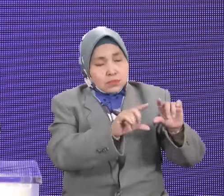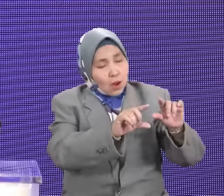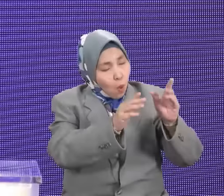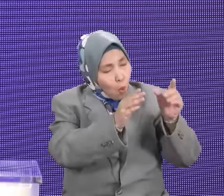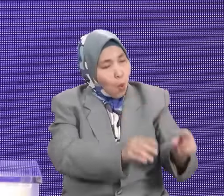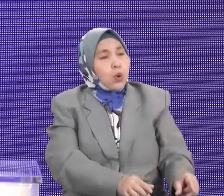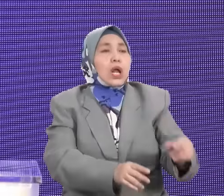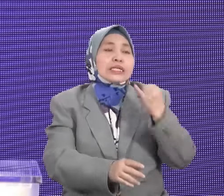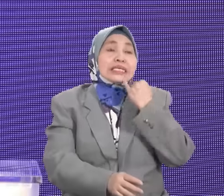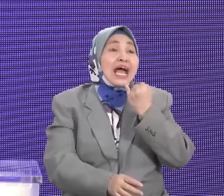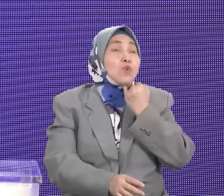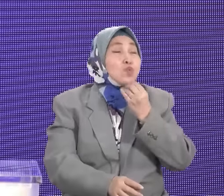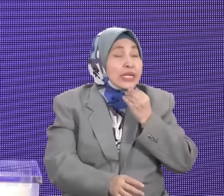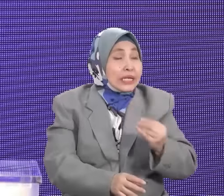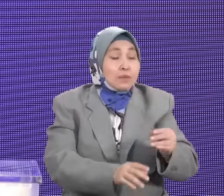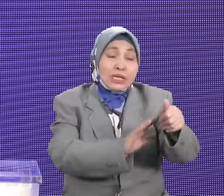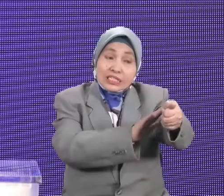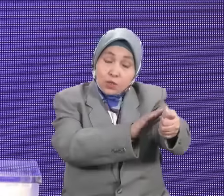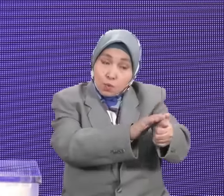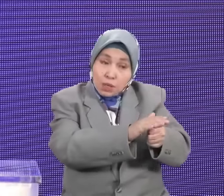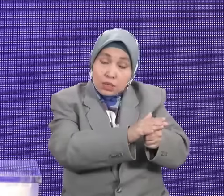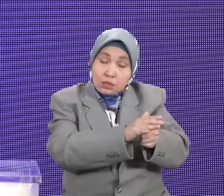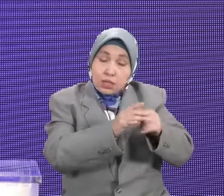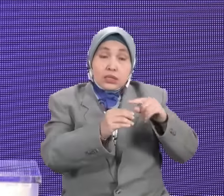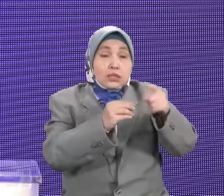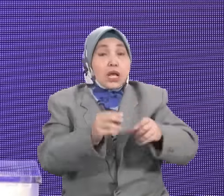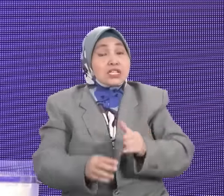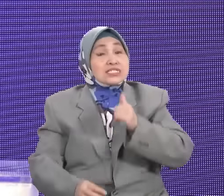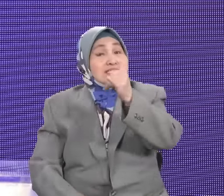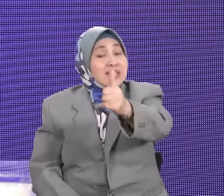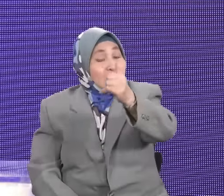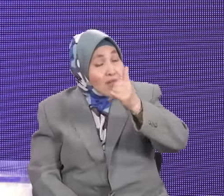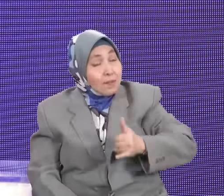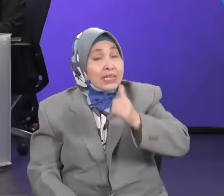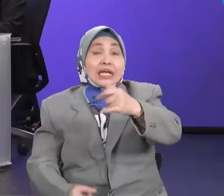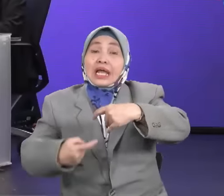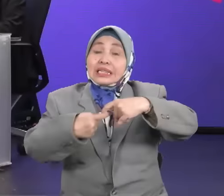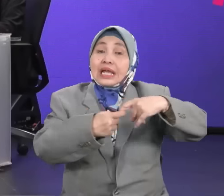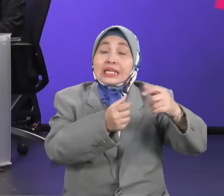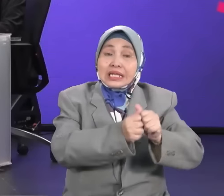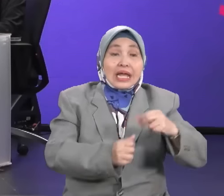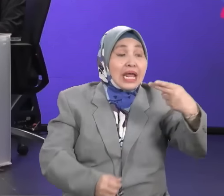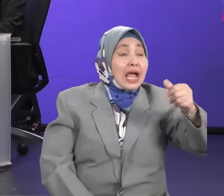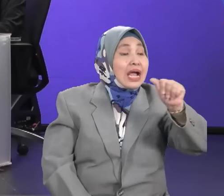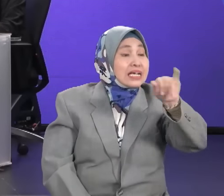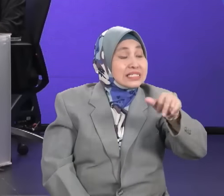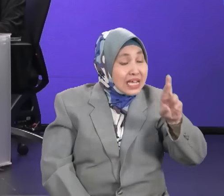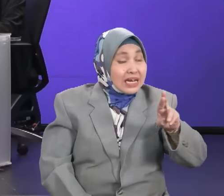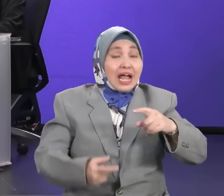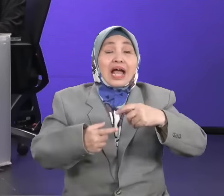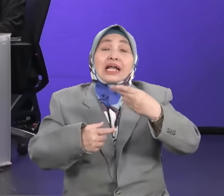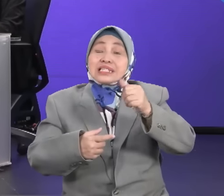Yahudi orang-orang Yahudi yang menyembunyikan bab Shafa al-marwah ini pasar Safa wa Marwah dikait dengan hajar hajar ada kata dengan